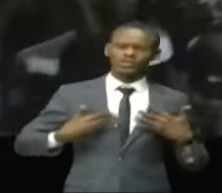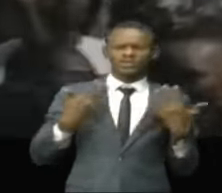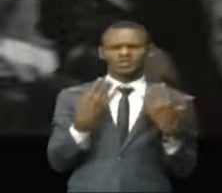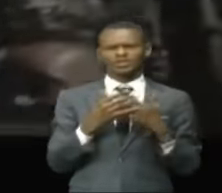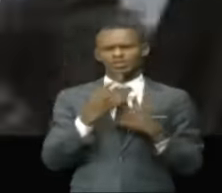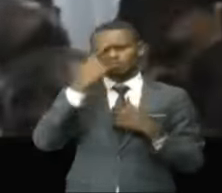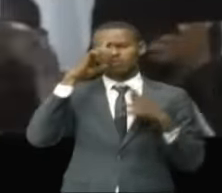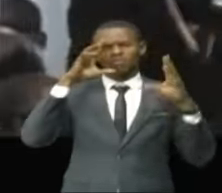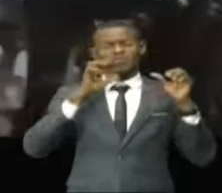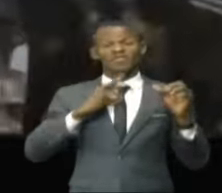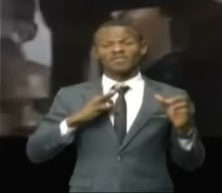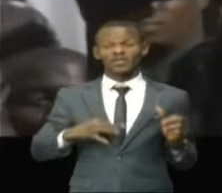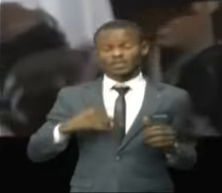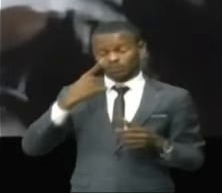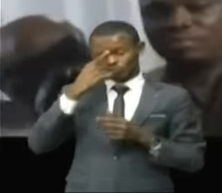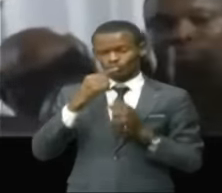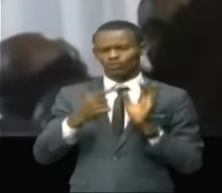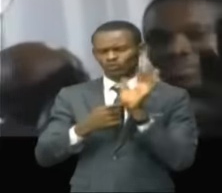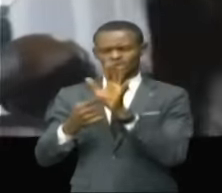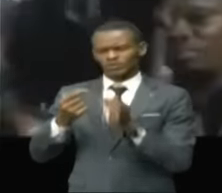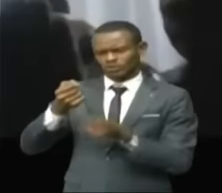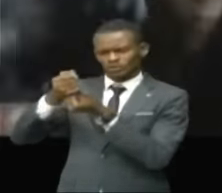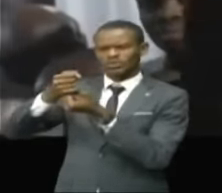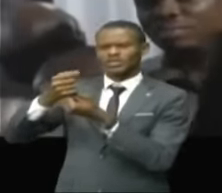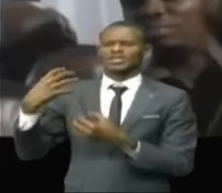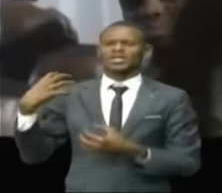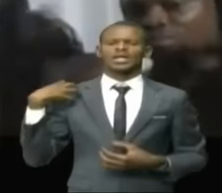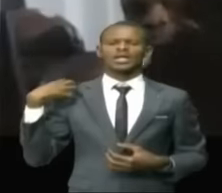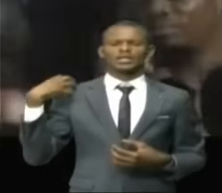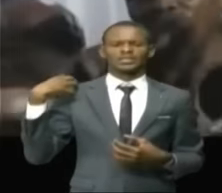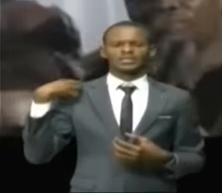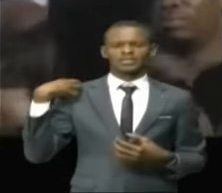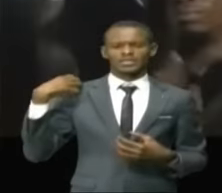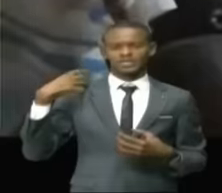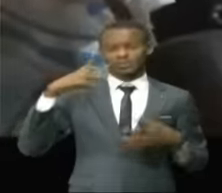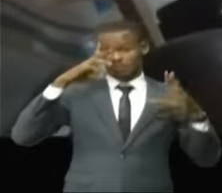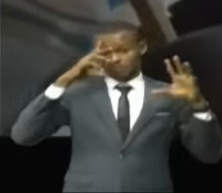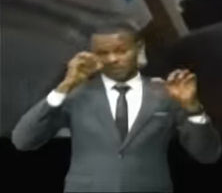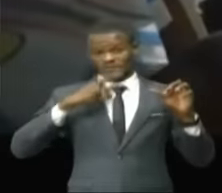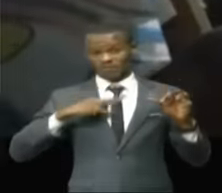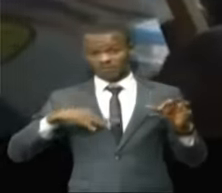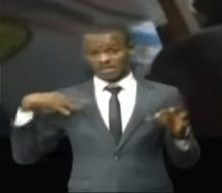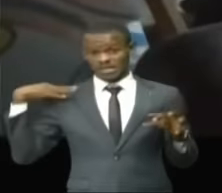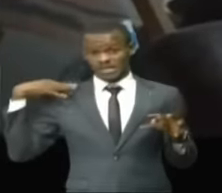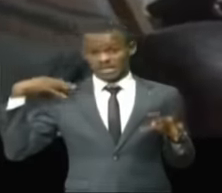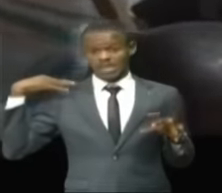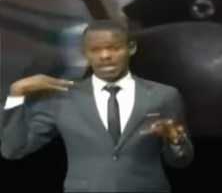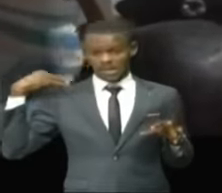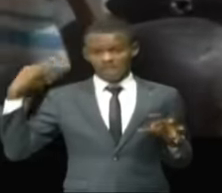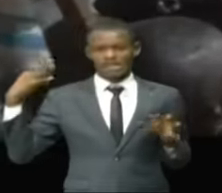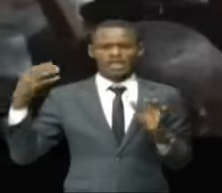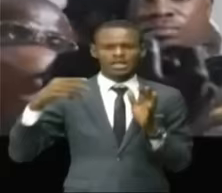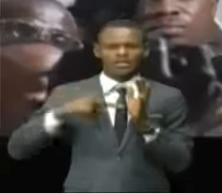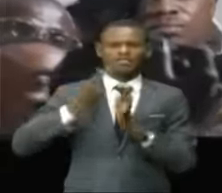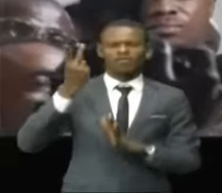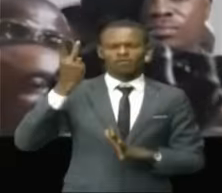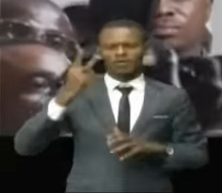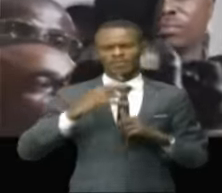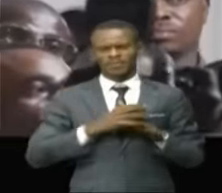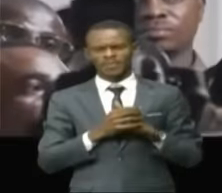défectible à sa candidature à l'élection de ce 20 décembre. Sur place, le numéro 1 de l'UDPS était